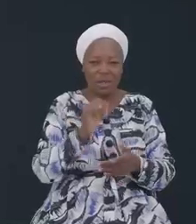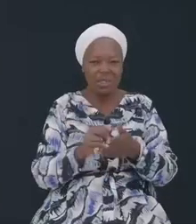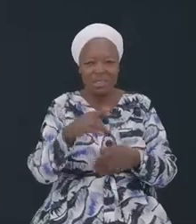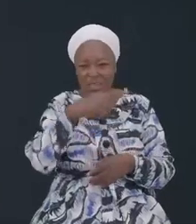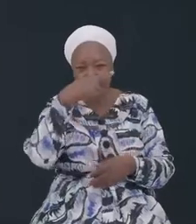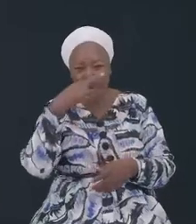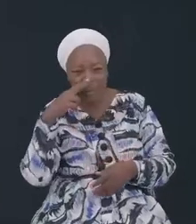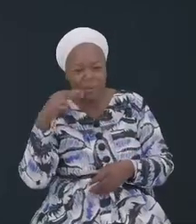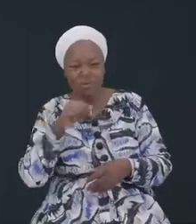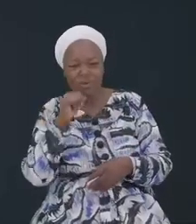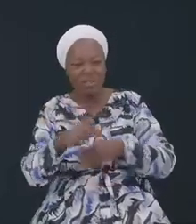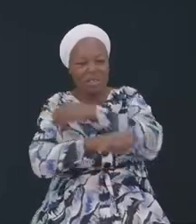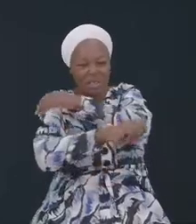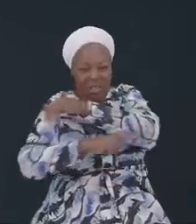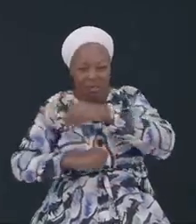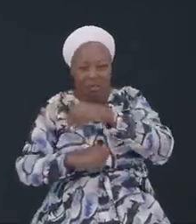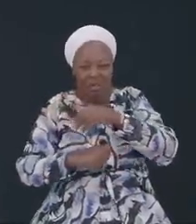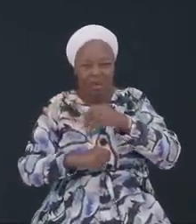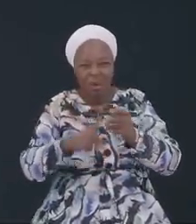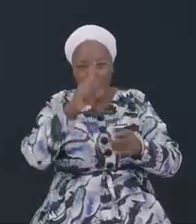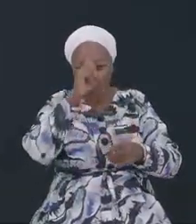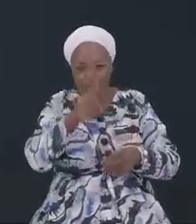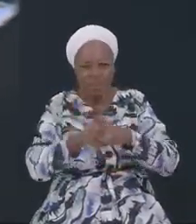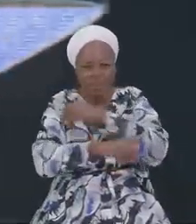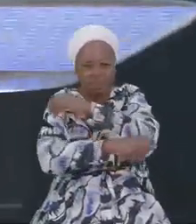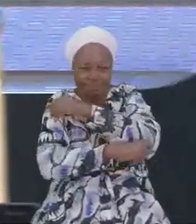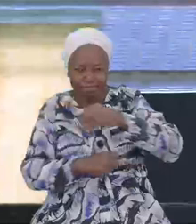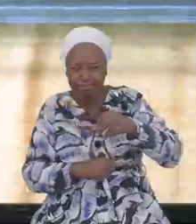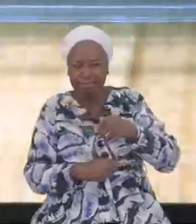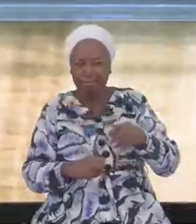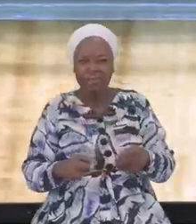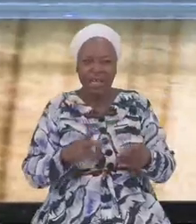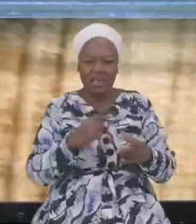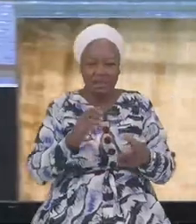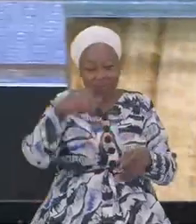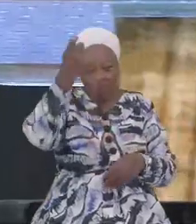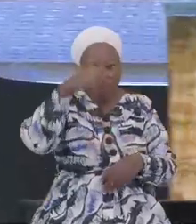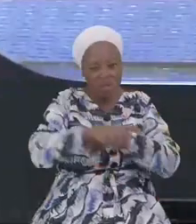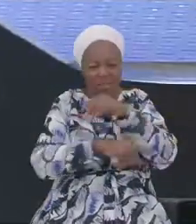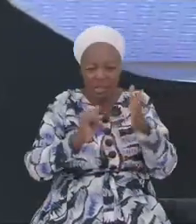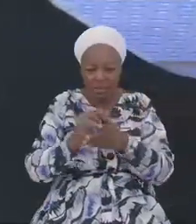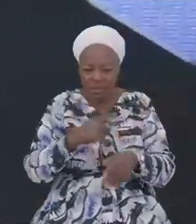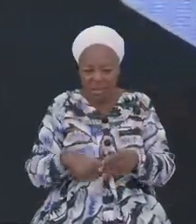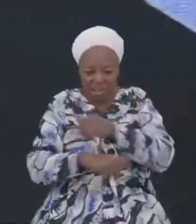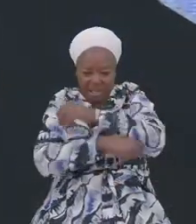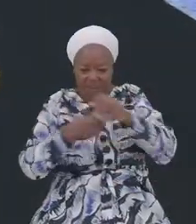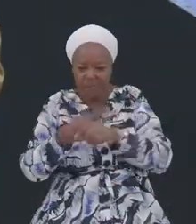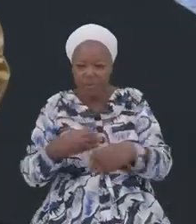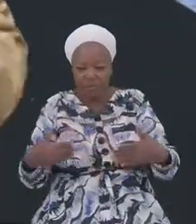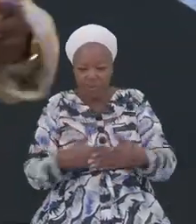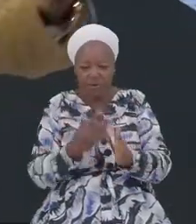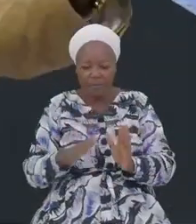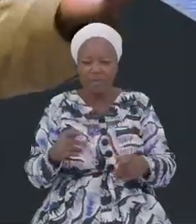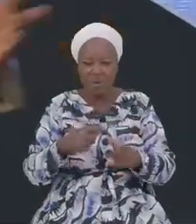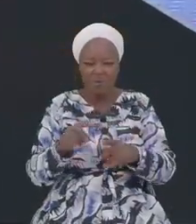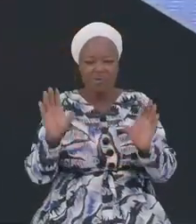voleur, les voleurs rusés, vous voulez du service, vous voulez de la société,